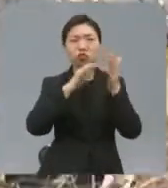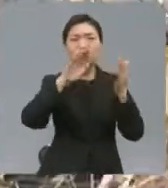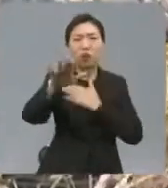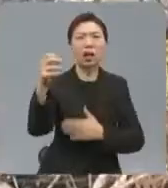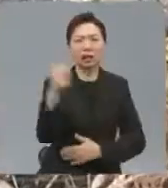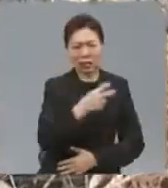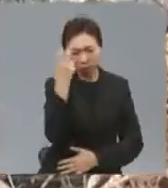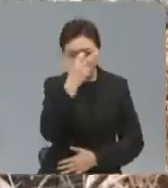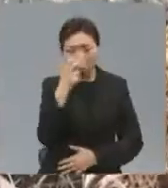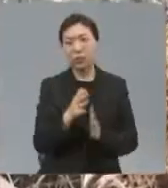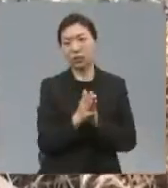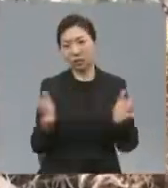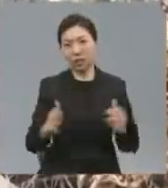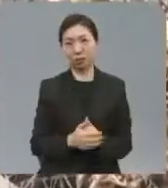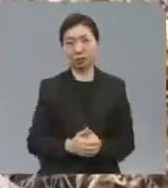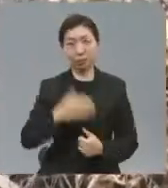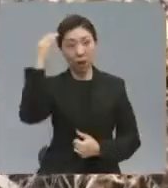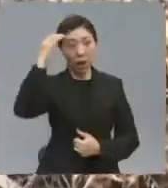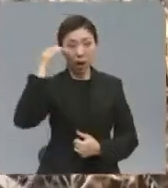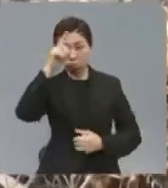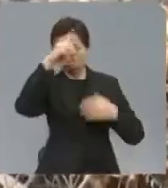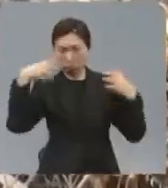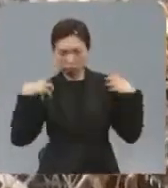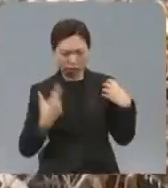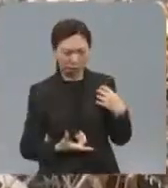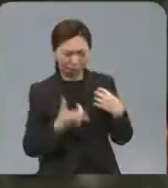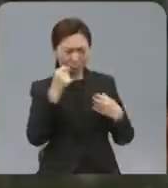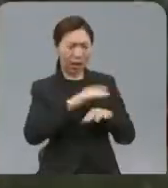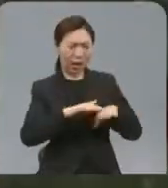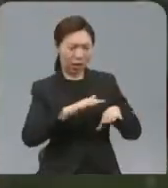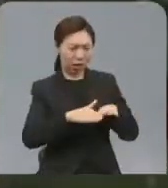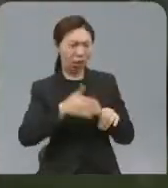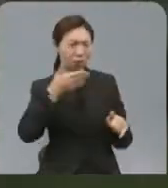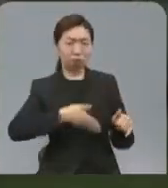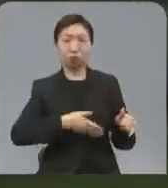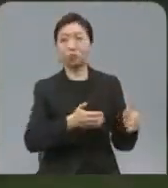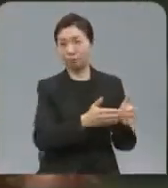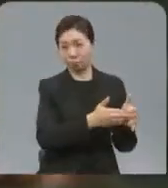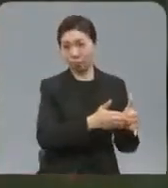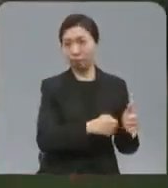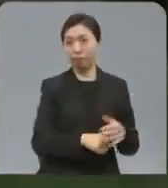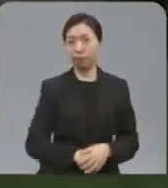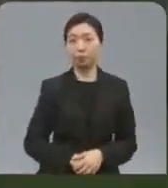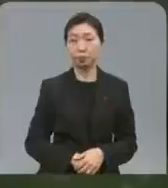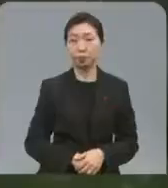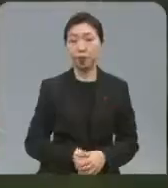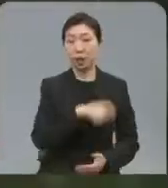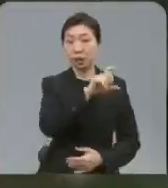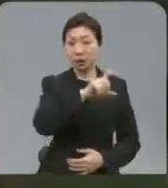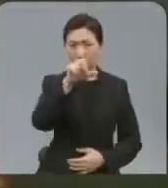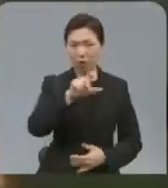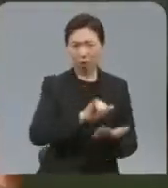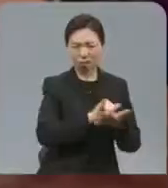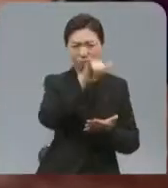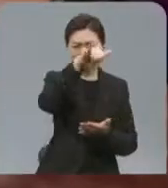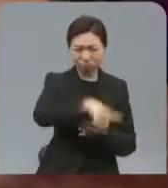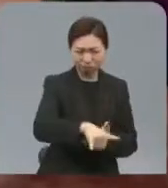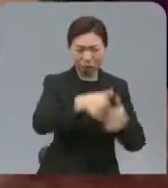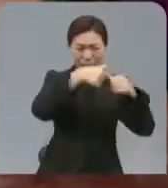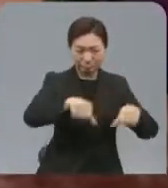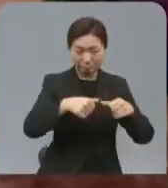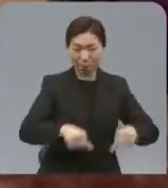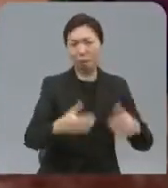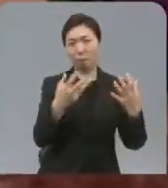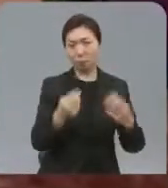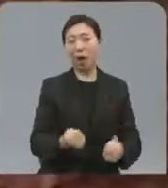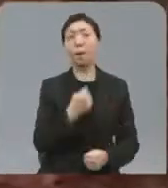und sich die Wetterlage schnell ändert ist sie für schwierige Staats- und Landungen bekannt in Nepal kommt es oft zu